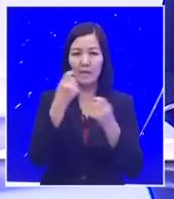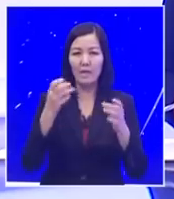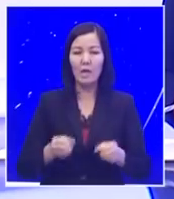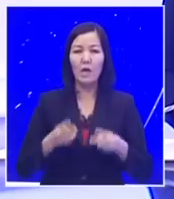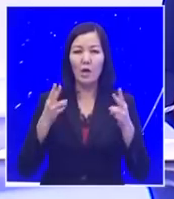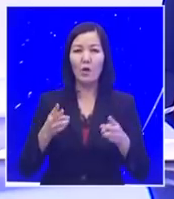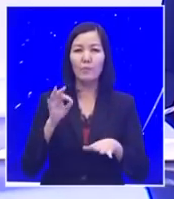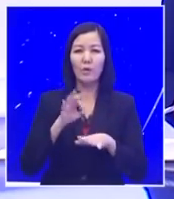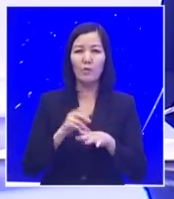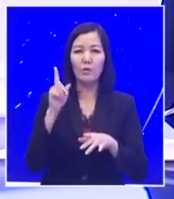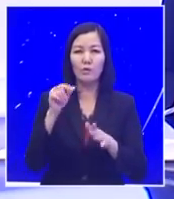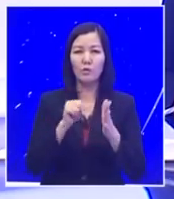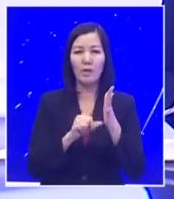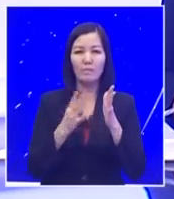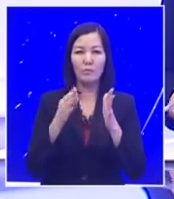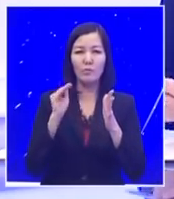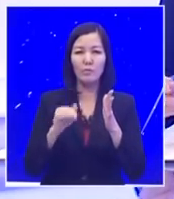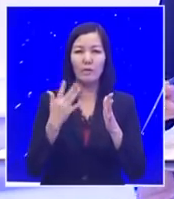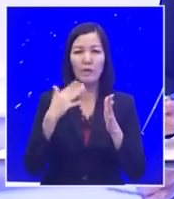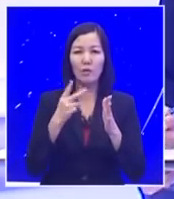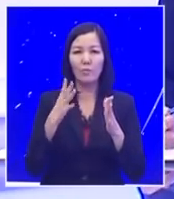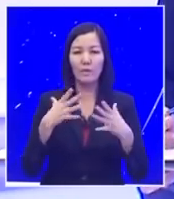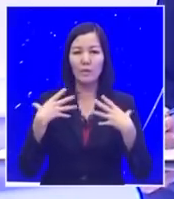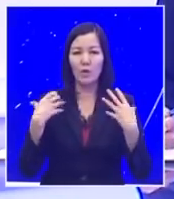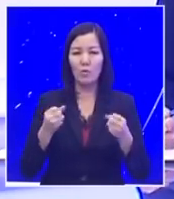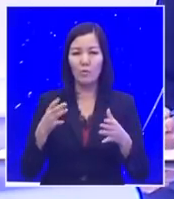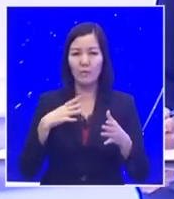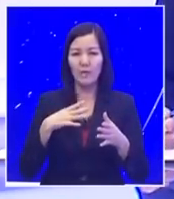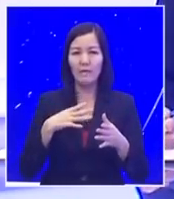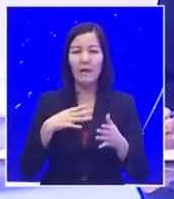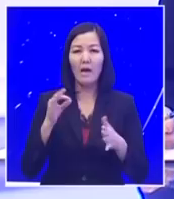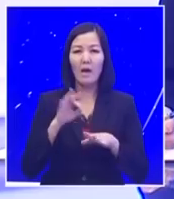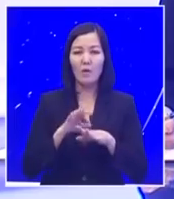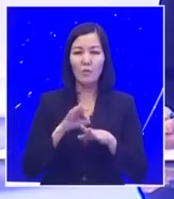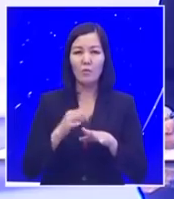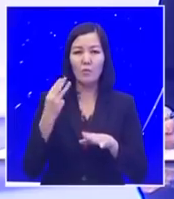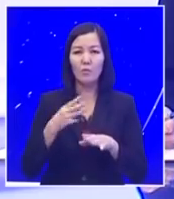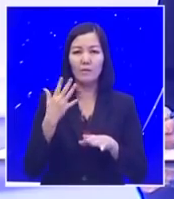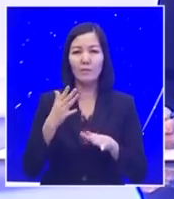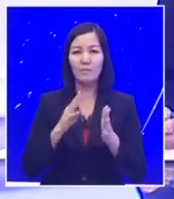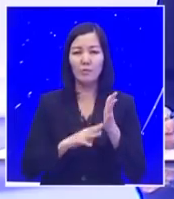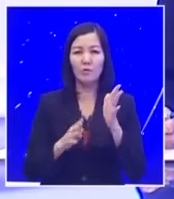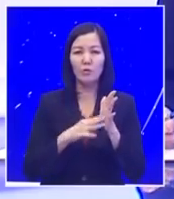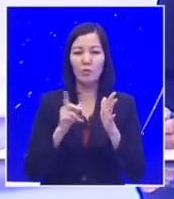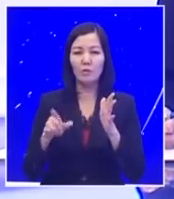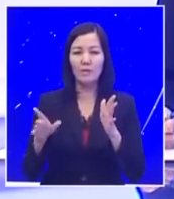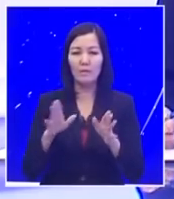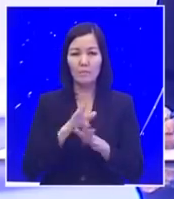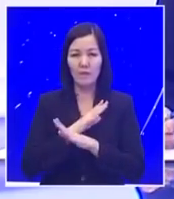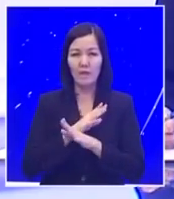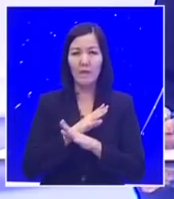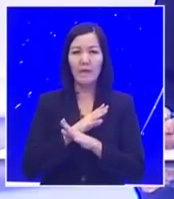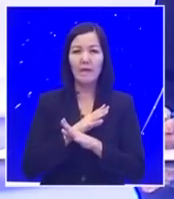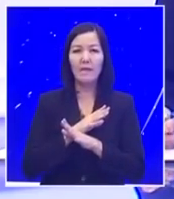сүйенсе, қауіпті кеселден 164 051-і сауығып қатарға қосылыпты. Ал індет 35 099 адамның өмірін